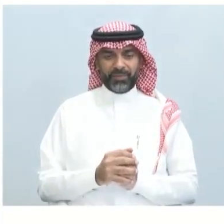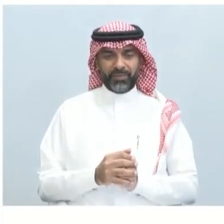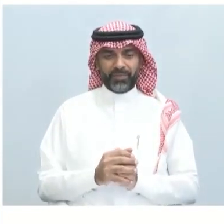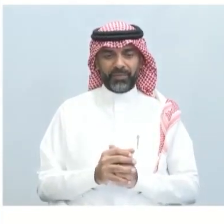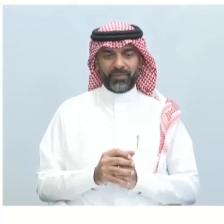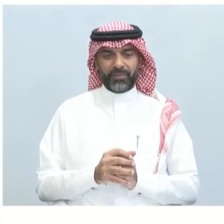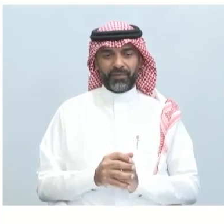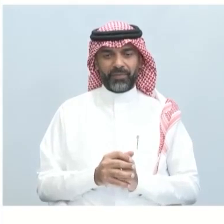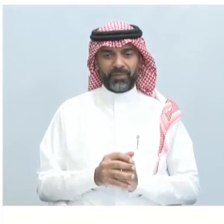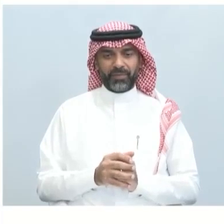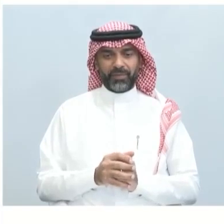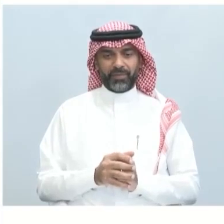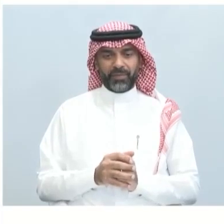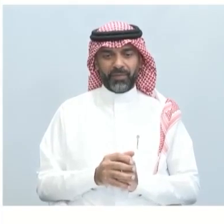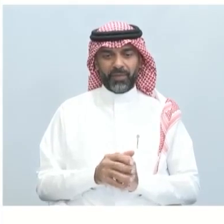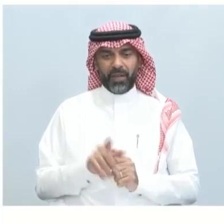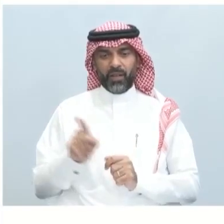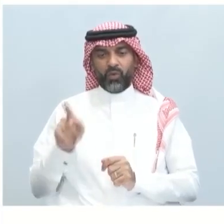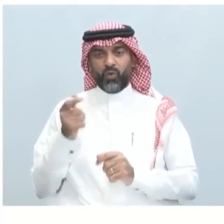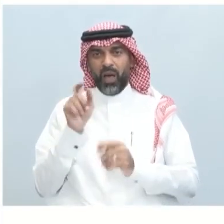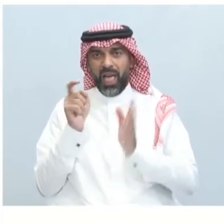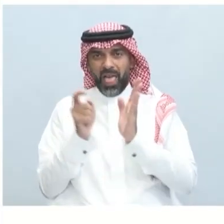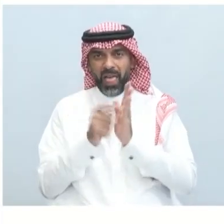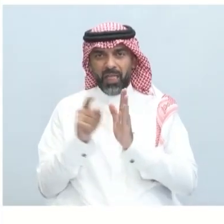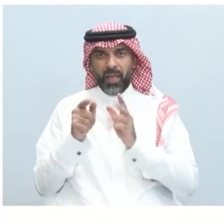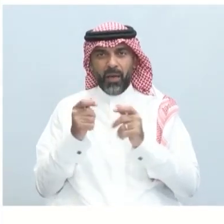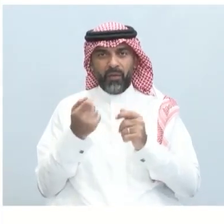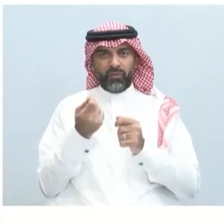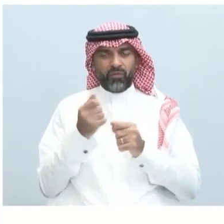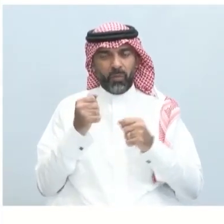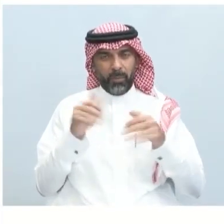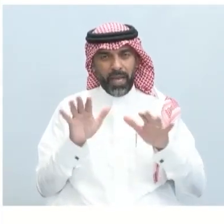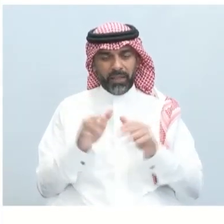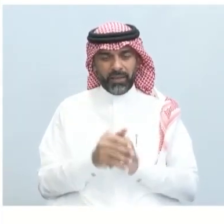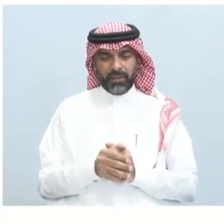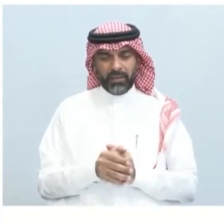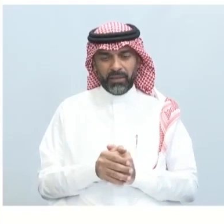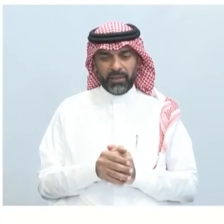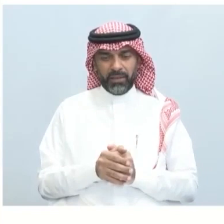إذن لإعداد الحساب نقوم باختيار الخطة المجانية.